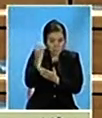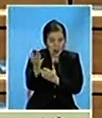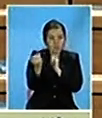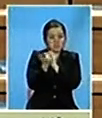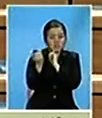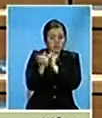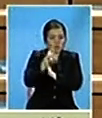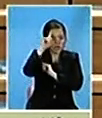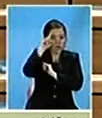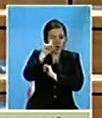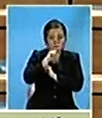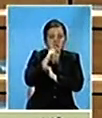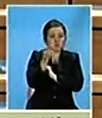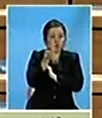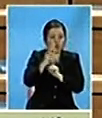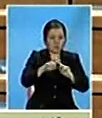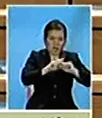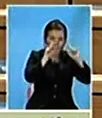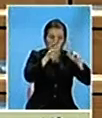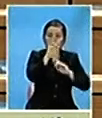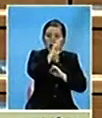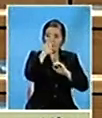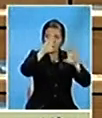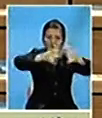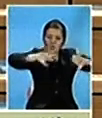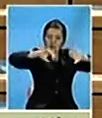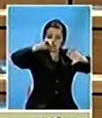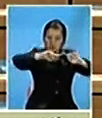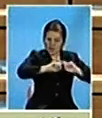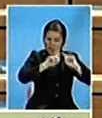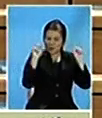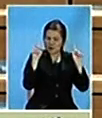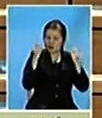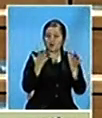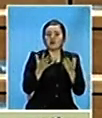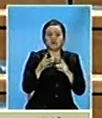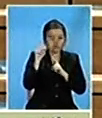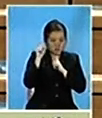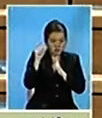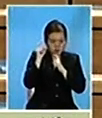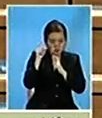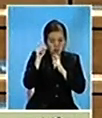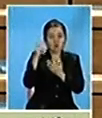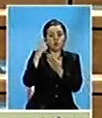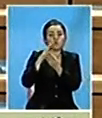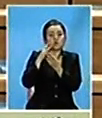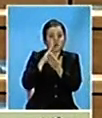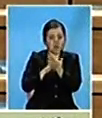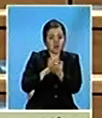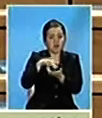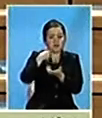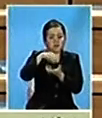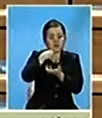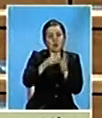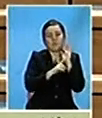วันเสาร์อาทิตย์แบบราชการไทยอันนี้เป็นอันตรายอย่างยิ่งครับที่นักวิชาการเหล่านั้นได้ออกมาให้ความคิดเห็นอ